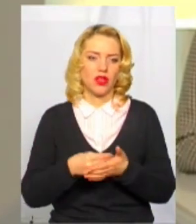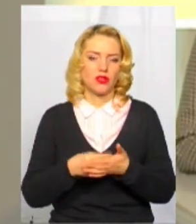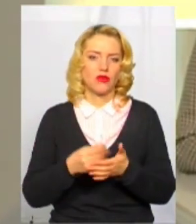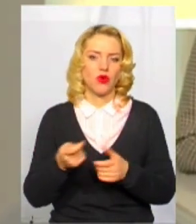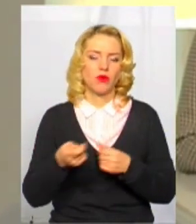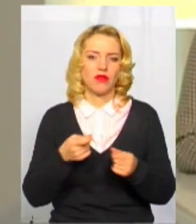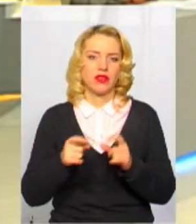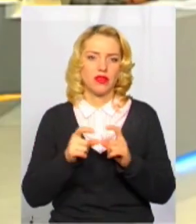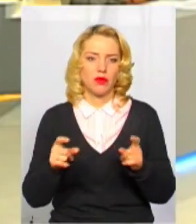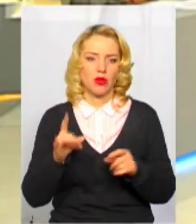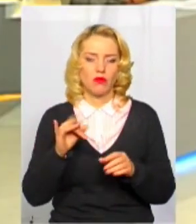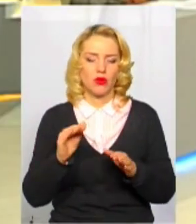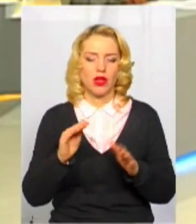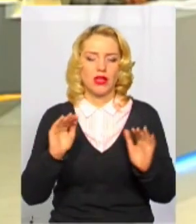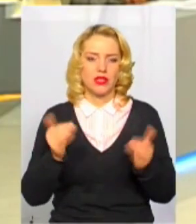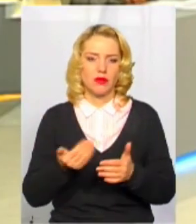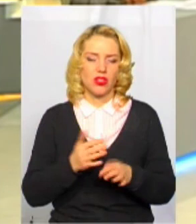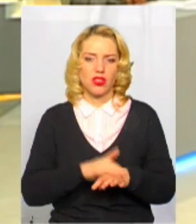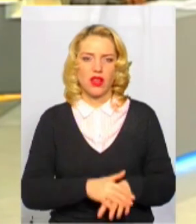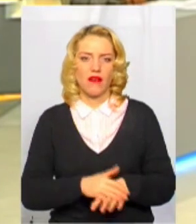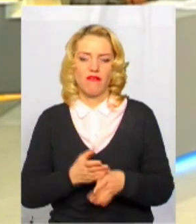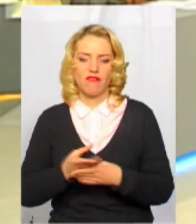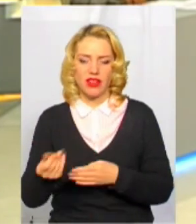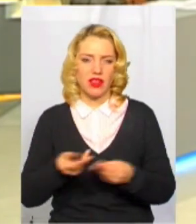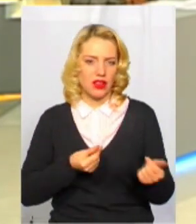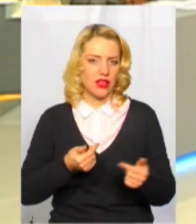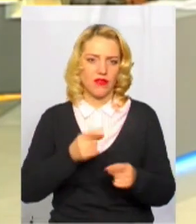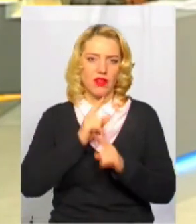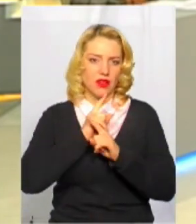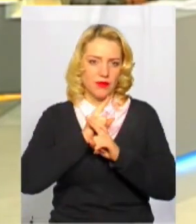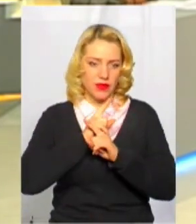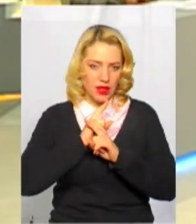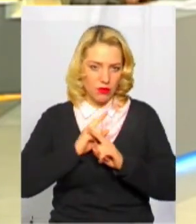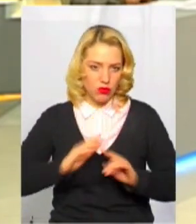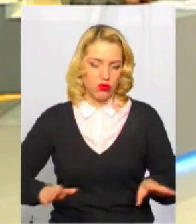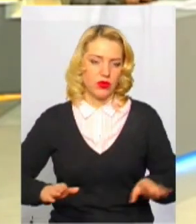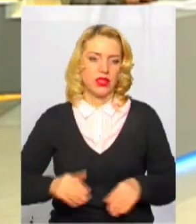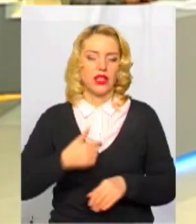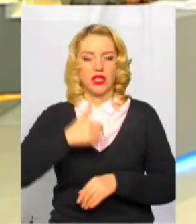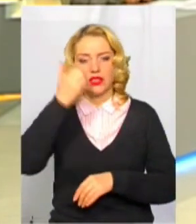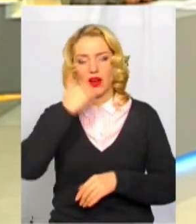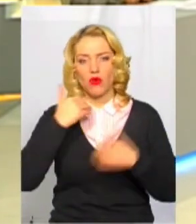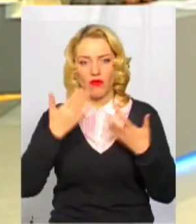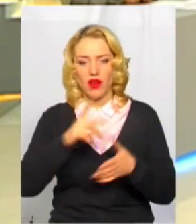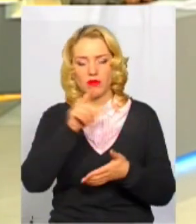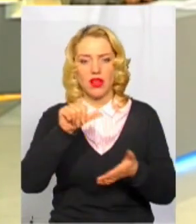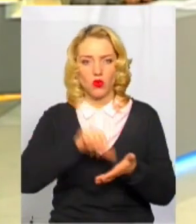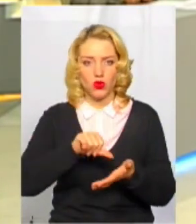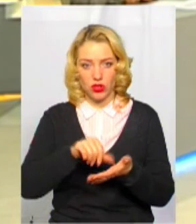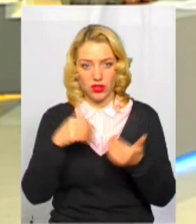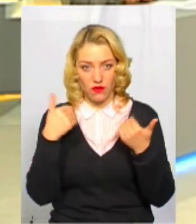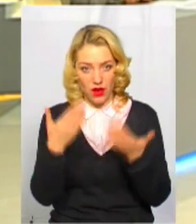тобто про зменшення видатків мова не йде. Все, дякую вам, дякую за відповіді, дякую, шановні експерти, вам за участь і за ваші